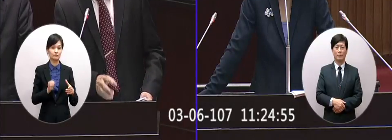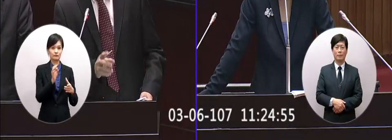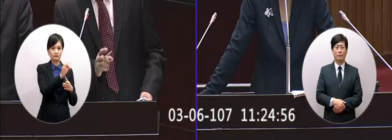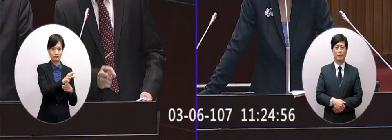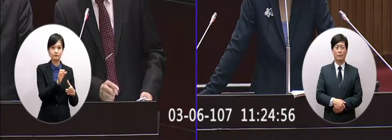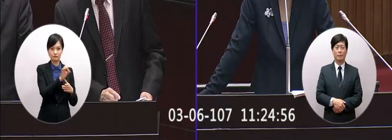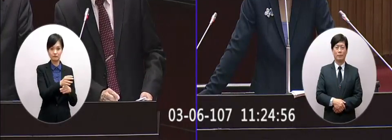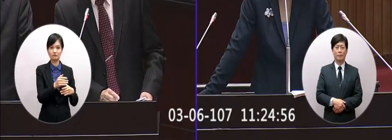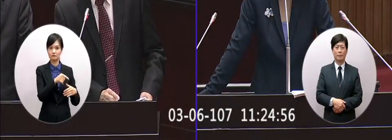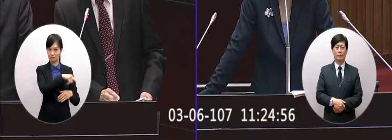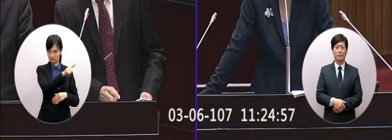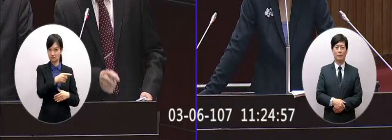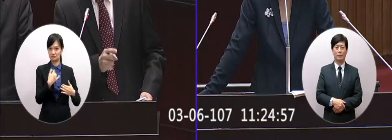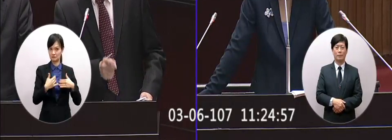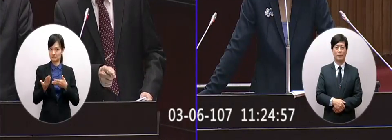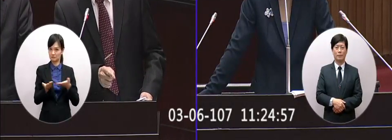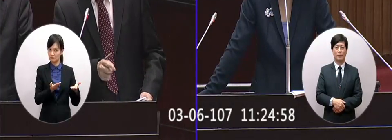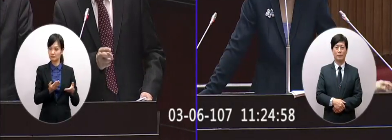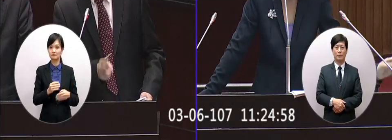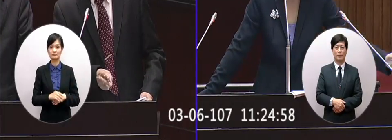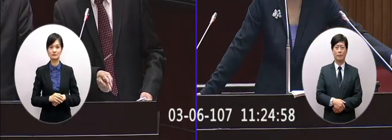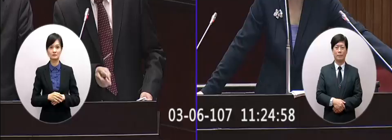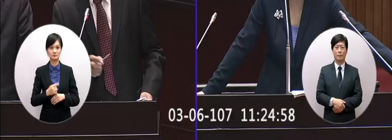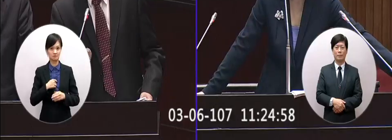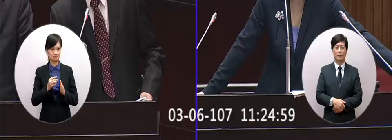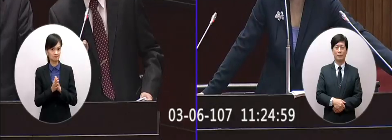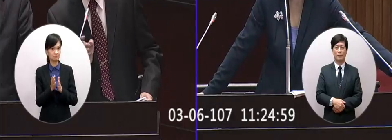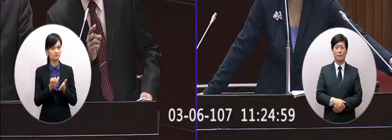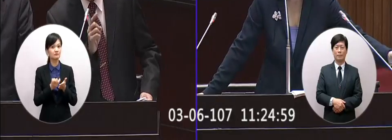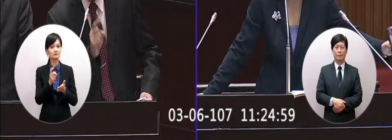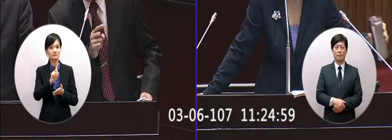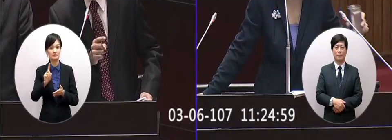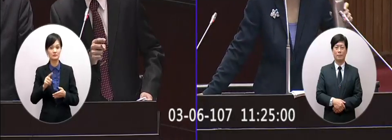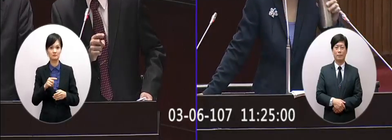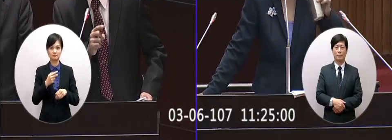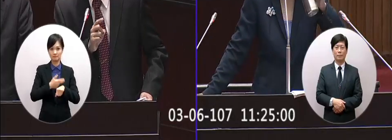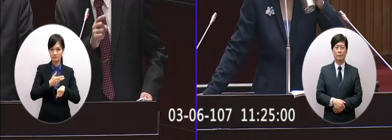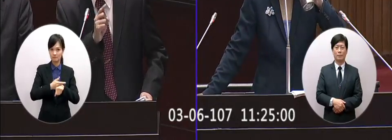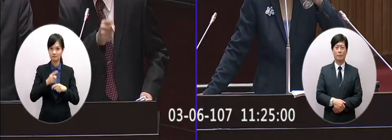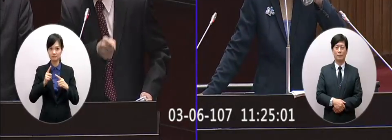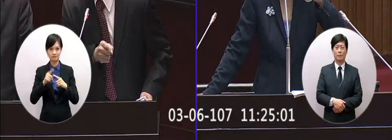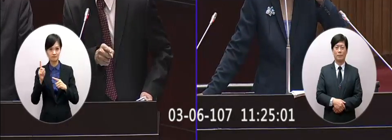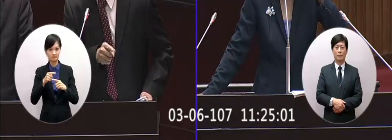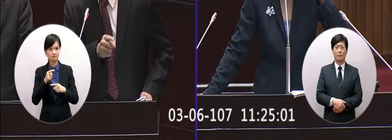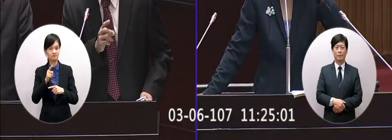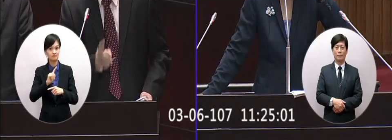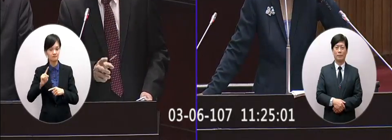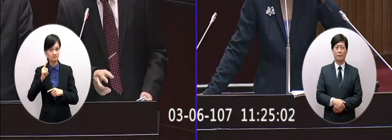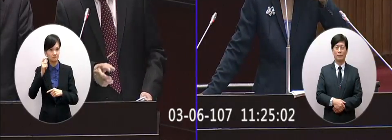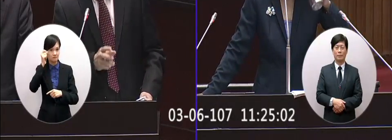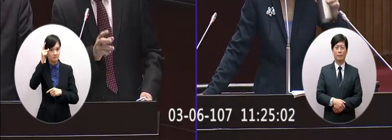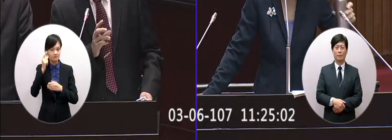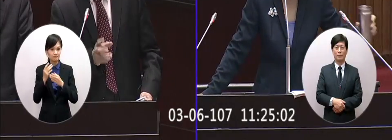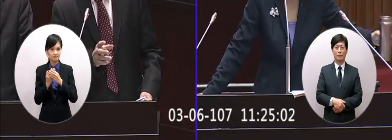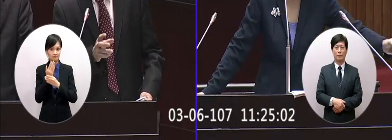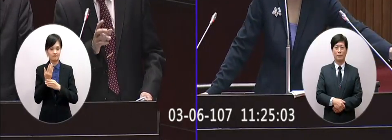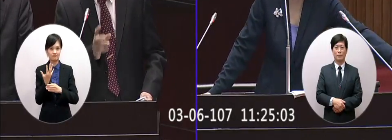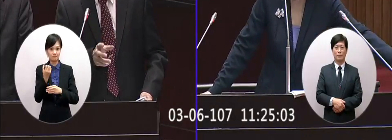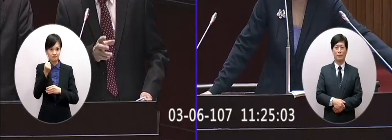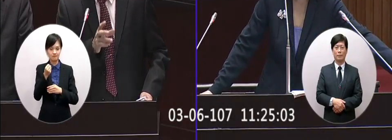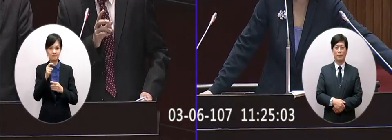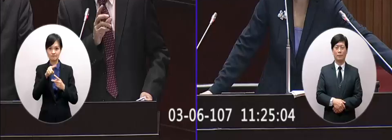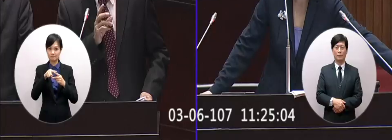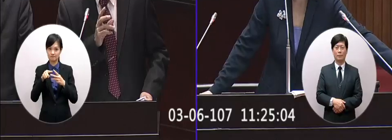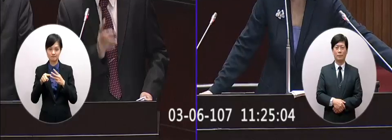个部分呢，他就要求我们的技术人才、我们的制裁权要落地。那这个部分呢，我们就会来